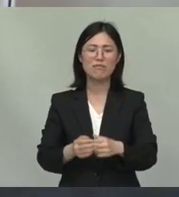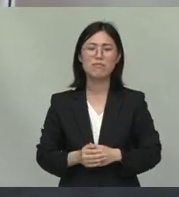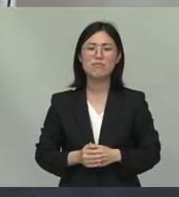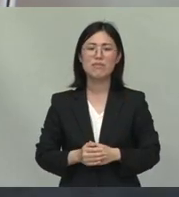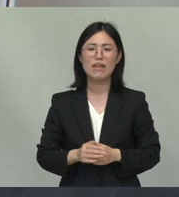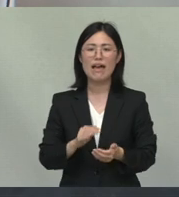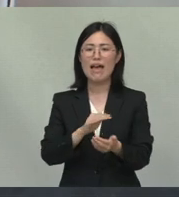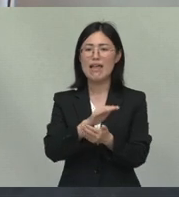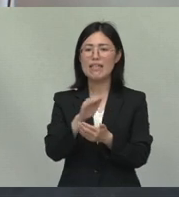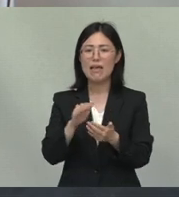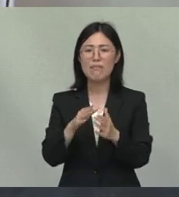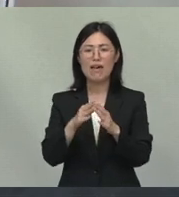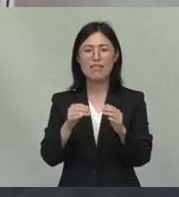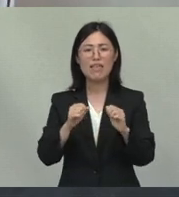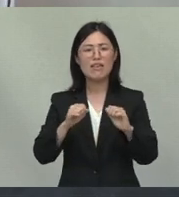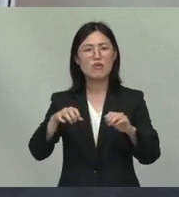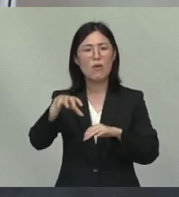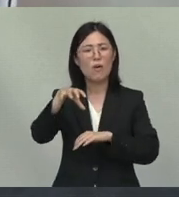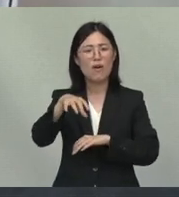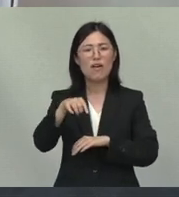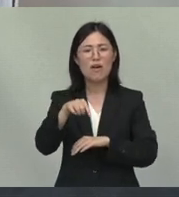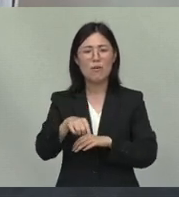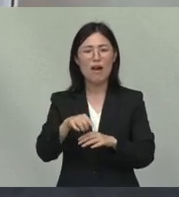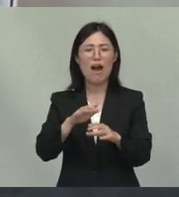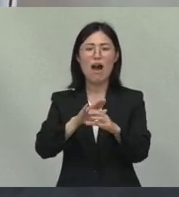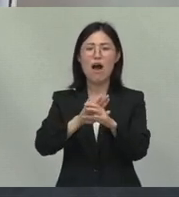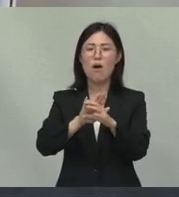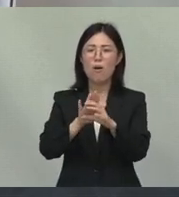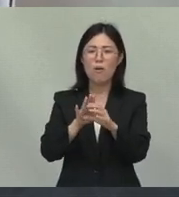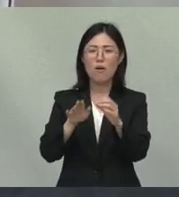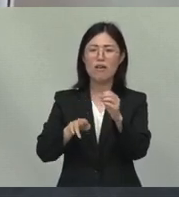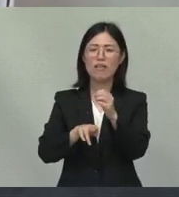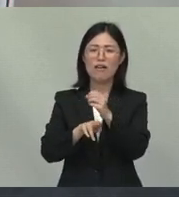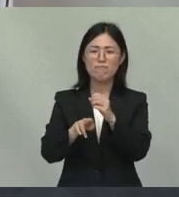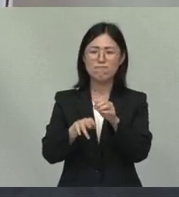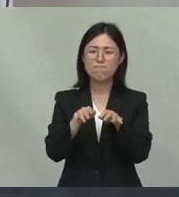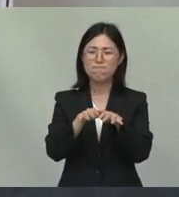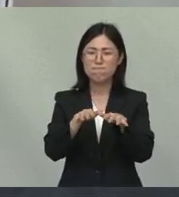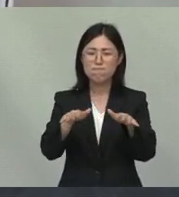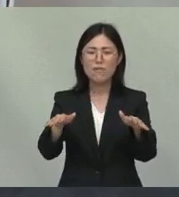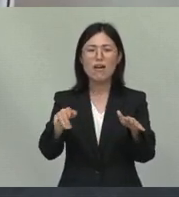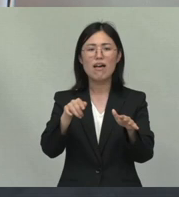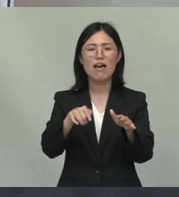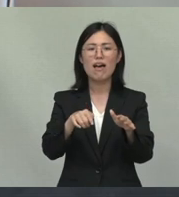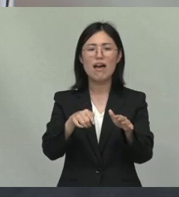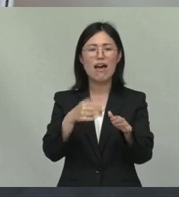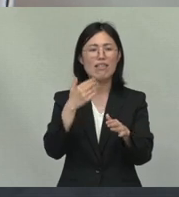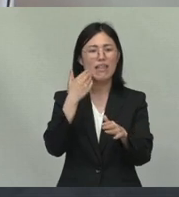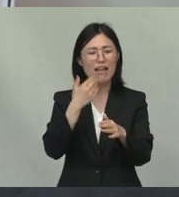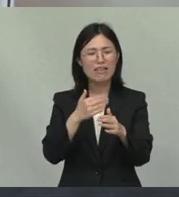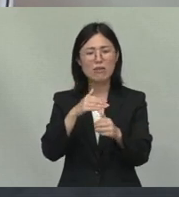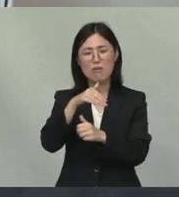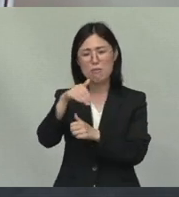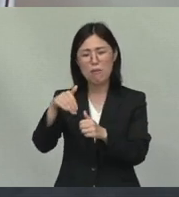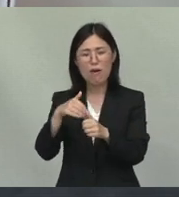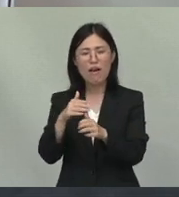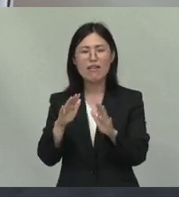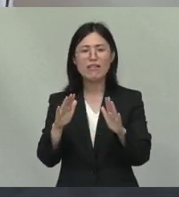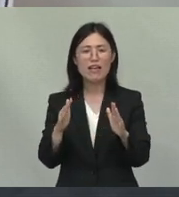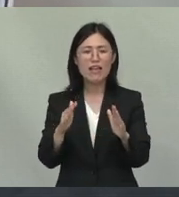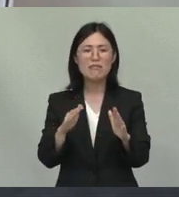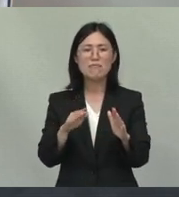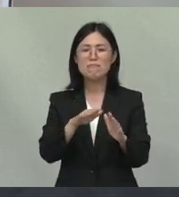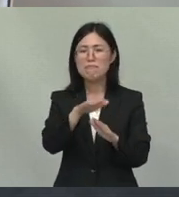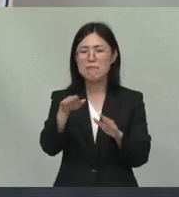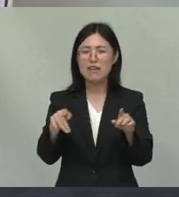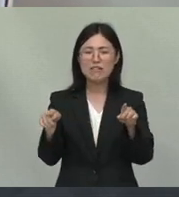哨園では、コロナ禍の中においても、誰一人取り残されることのない、一